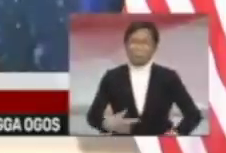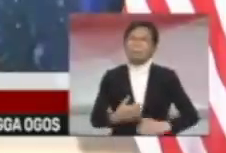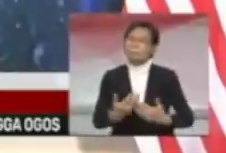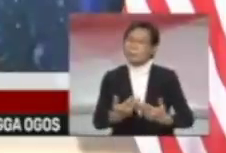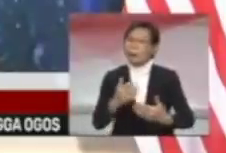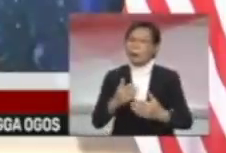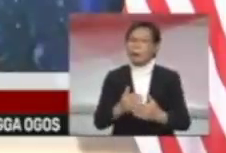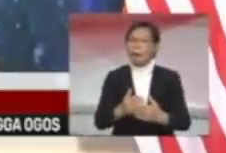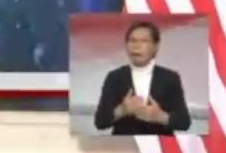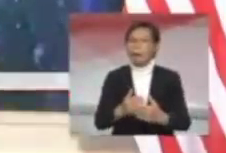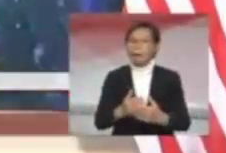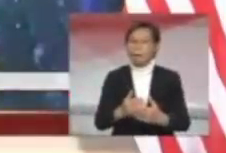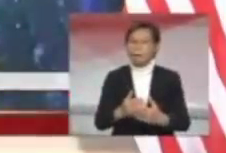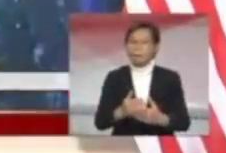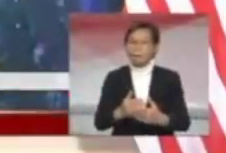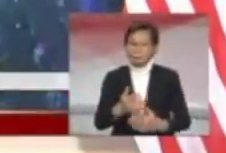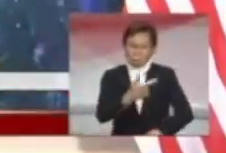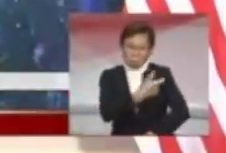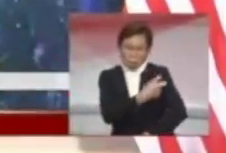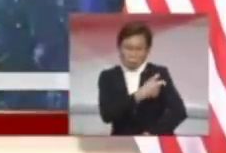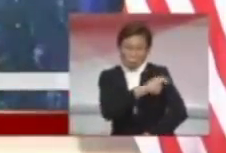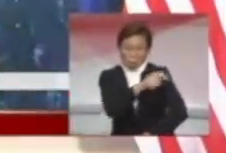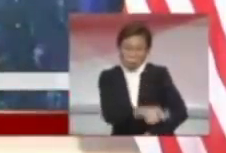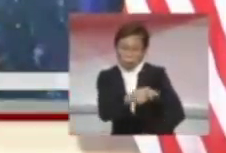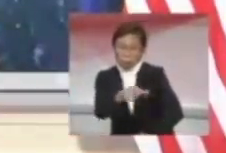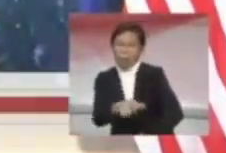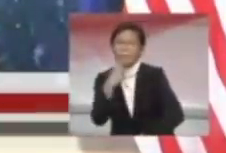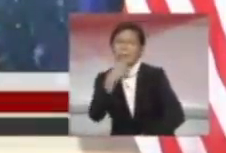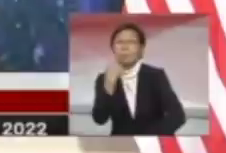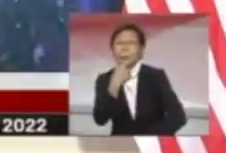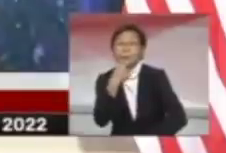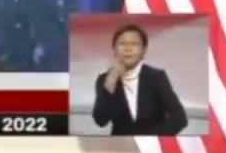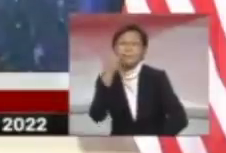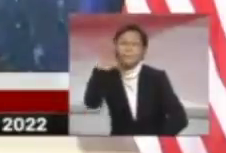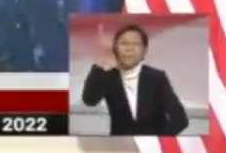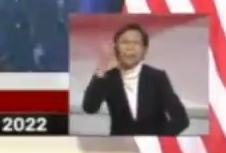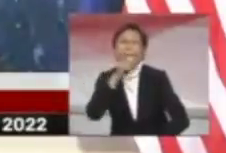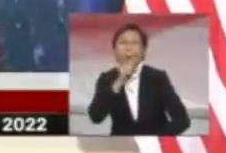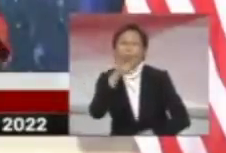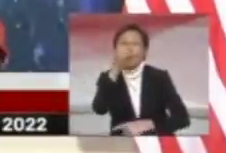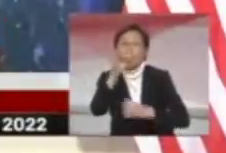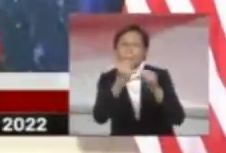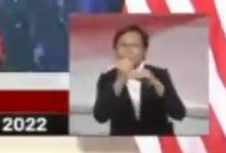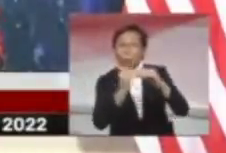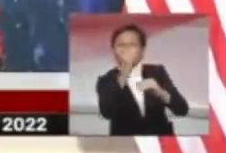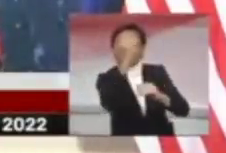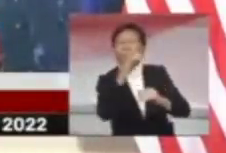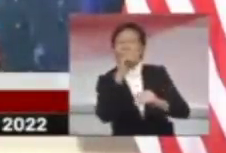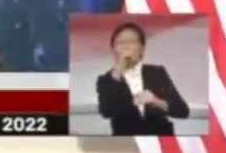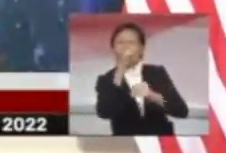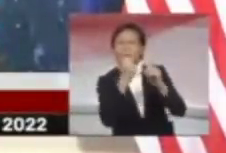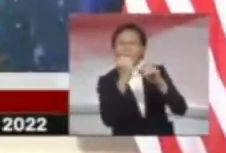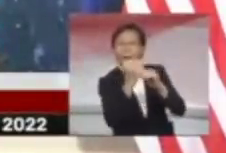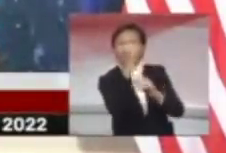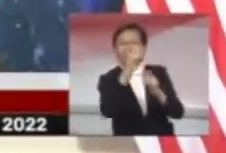Baki Prime baksin merupakan golongan dewasa berumur 18 tahun keatas yang akan